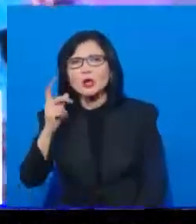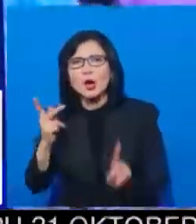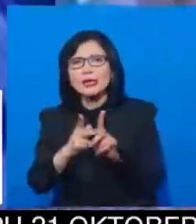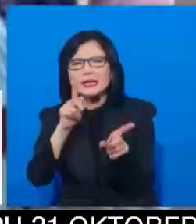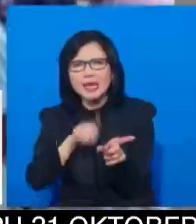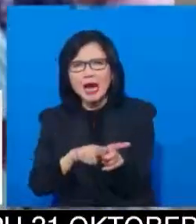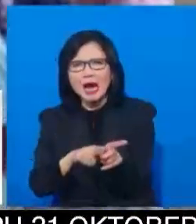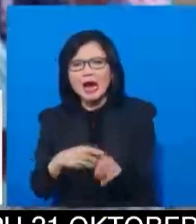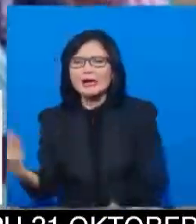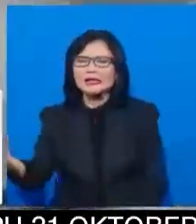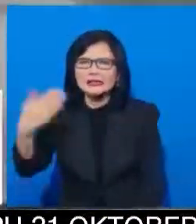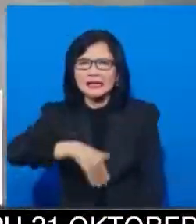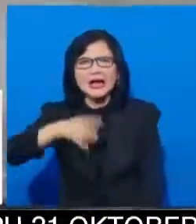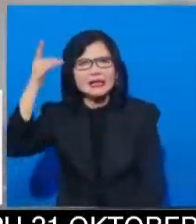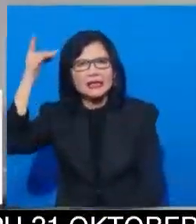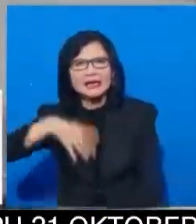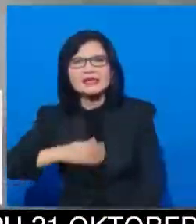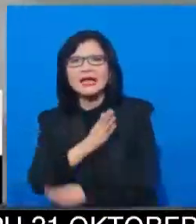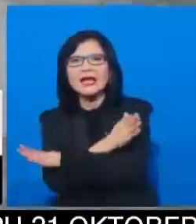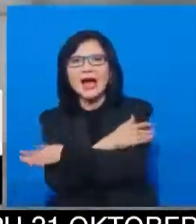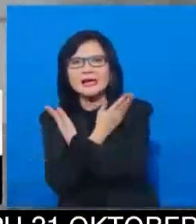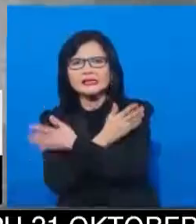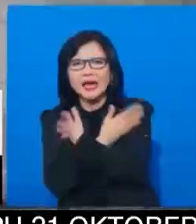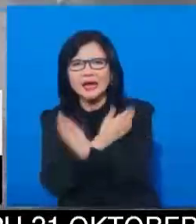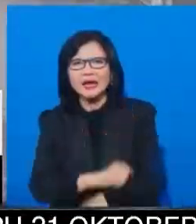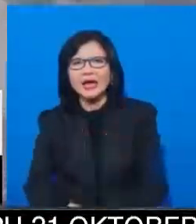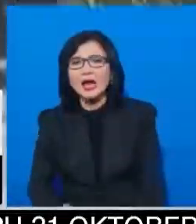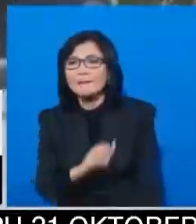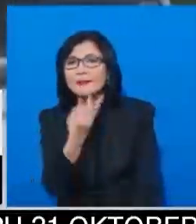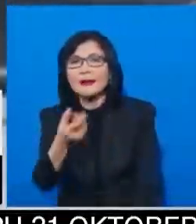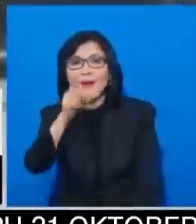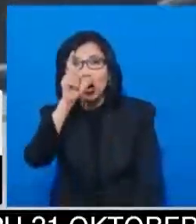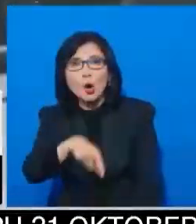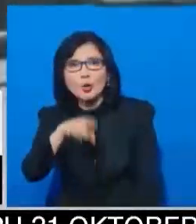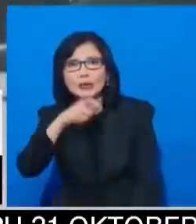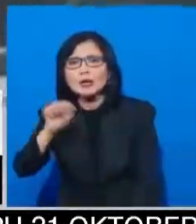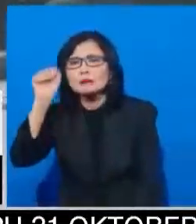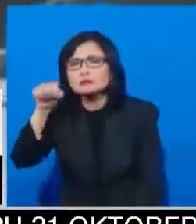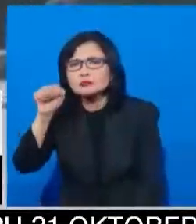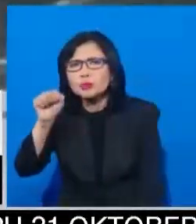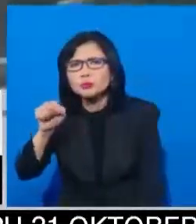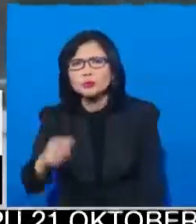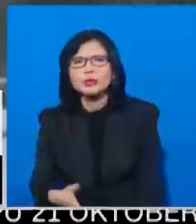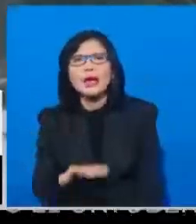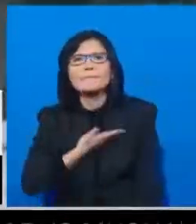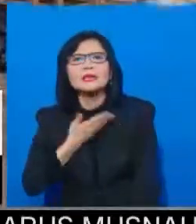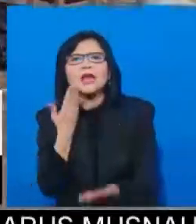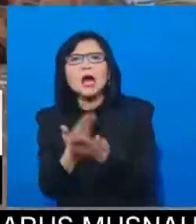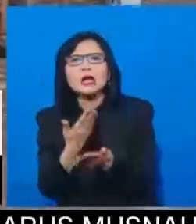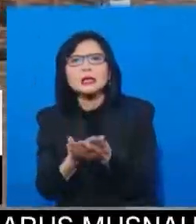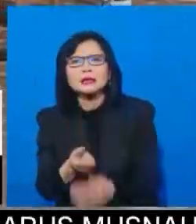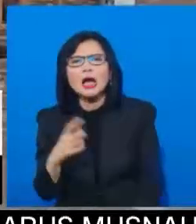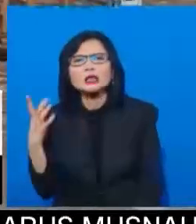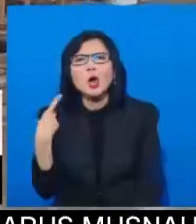desa Matang Pasibiran Aceh Senin pagi dan bahkan beberapa dari mereka mengetuk pintu rumah warga sekitar jam 5 pagi waktu